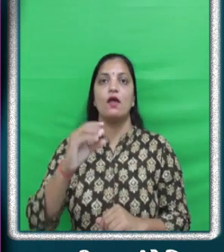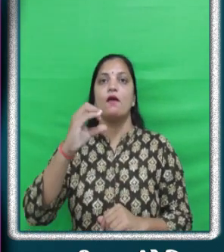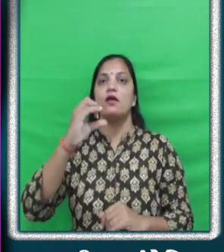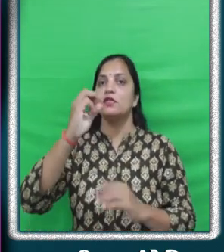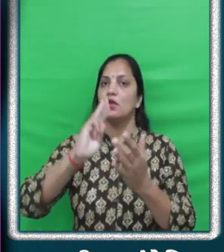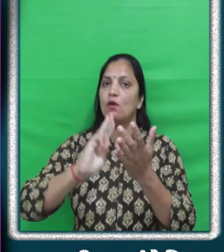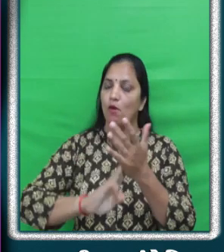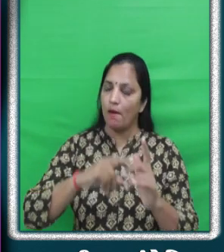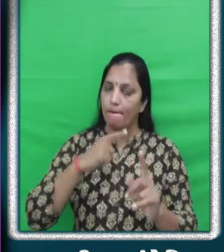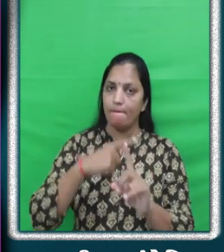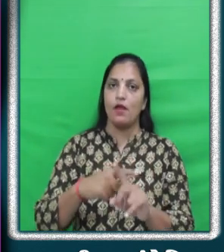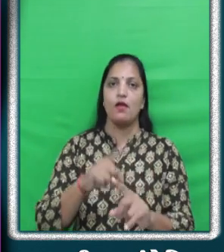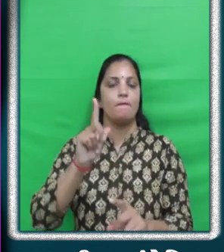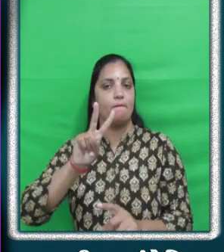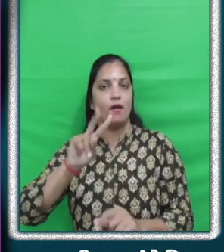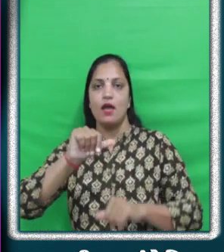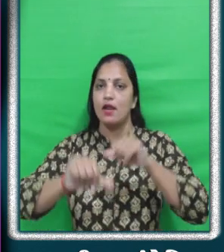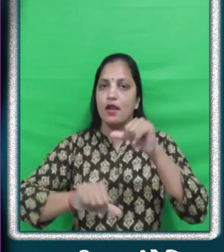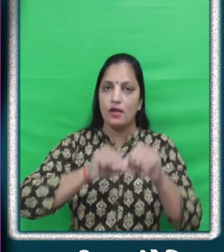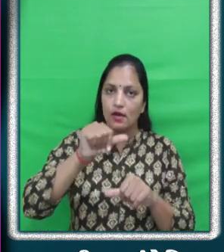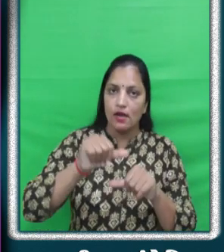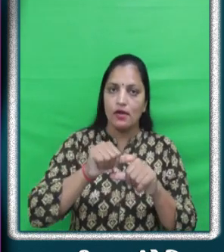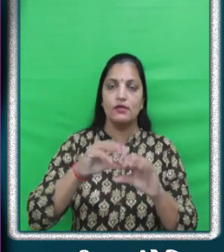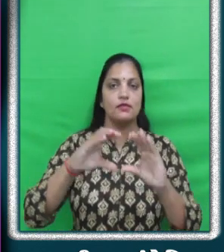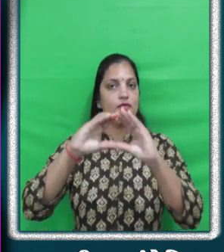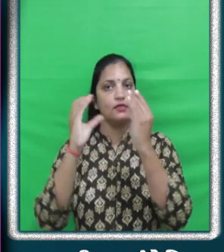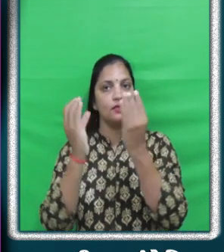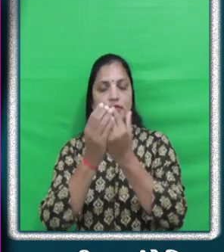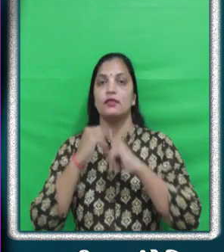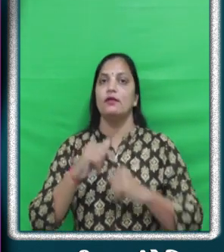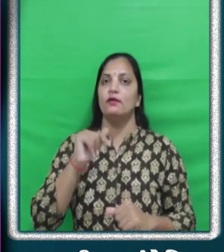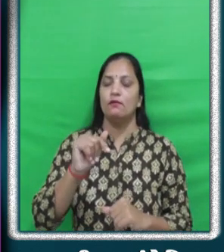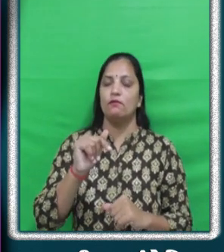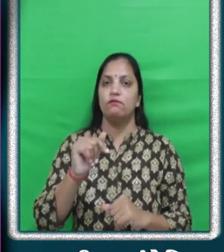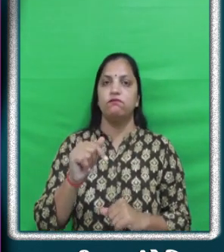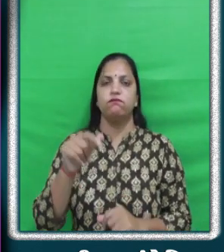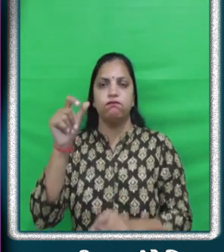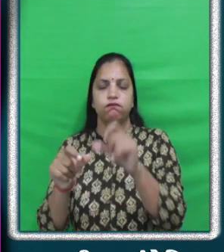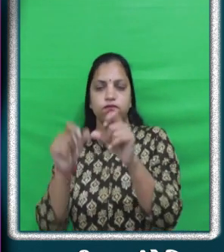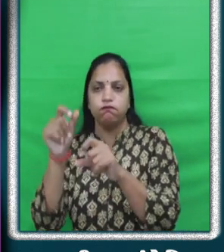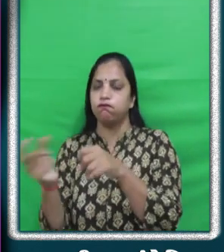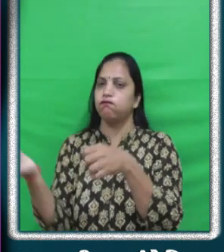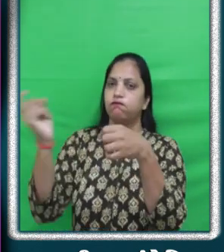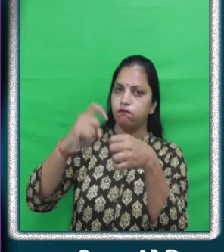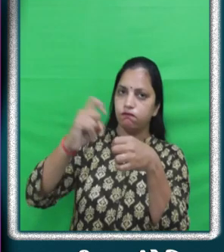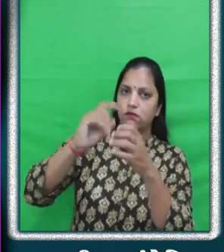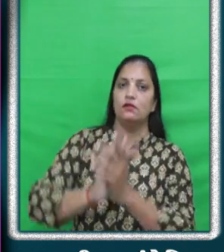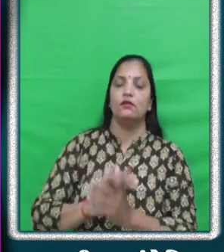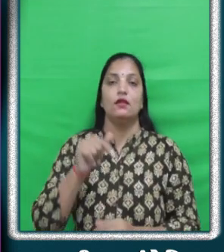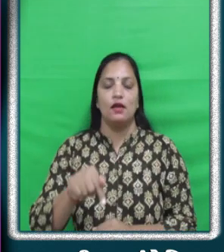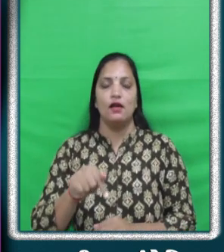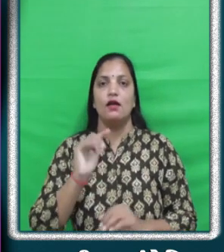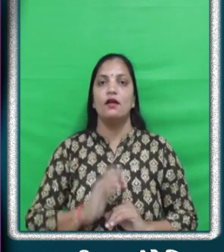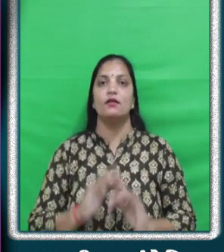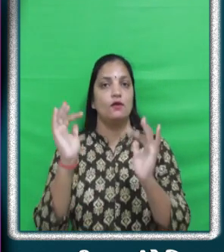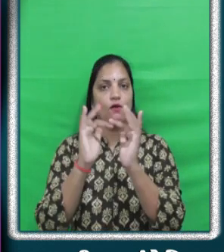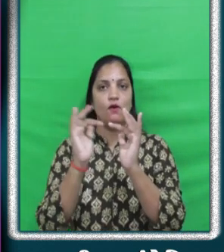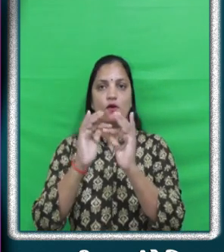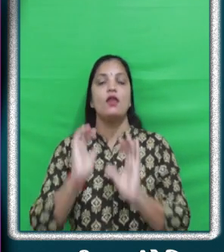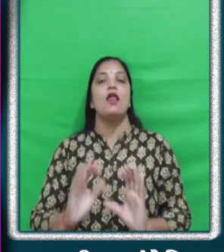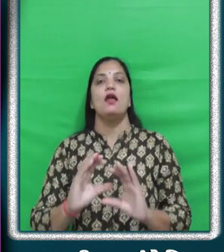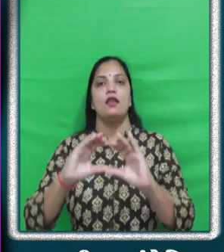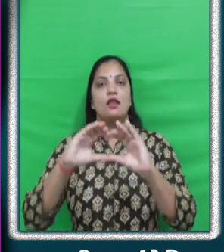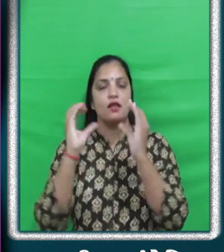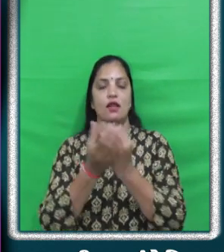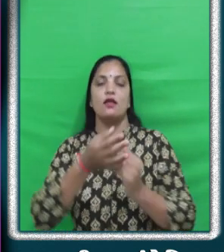के बार कॉमर्स अने बार साइंस ना क्लासीस मा पण जे बारमा मा छे ते लोको पण जोडाय अने आ जे ऑनलाइन